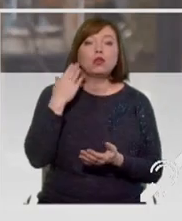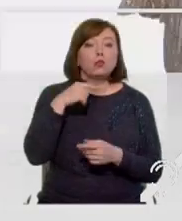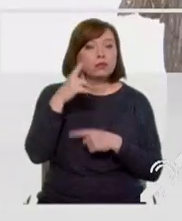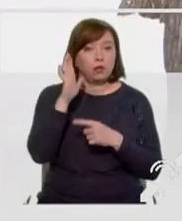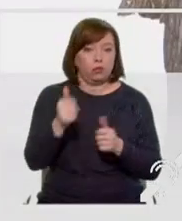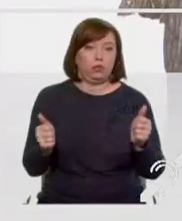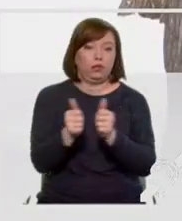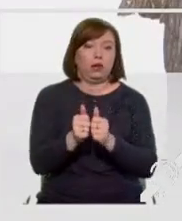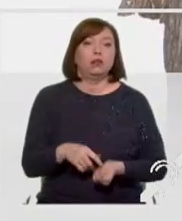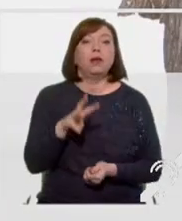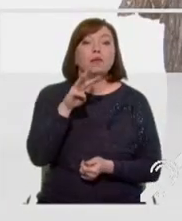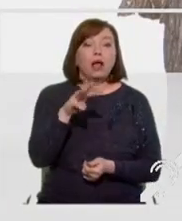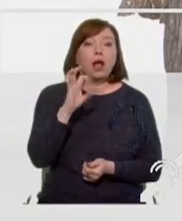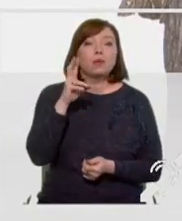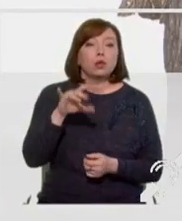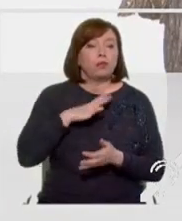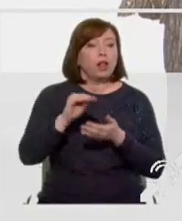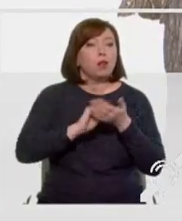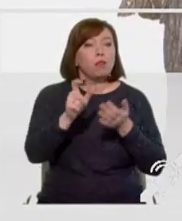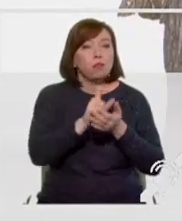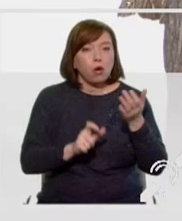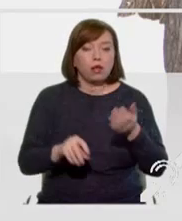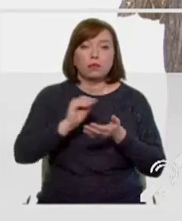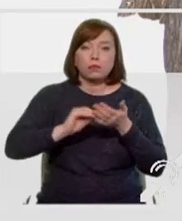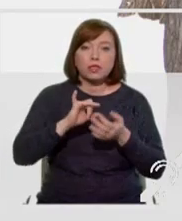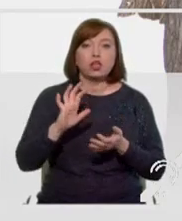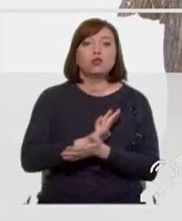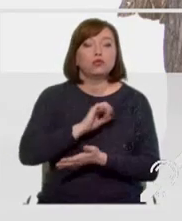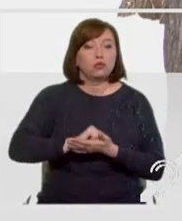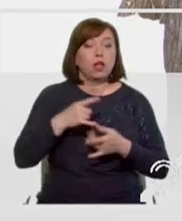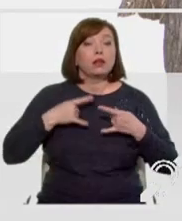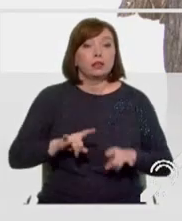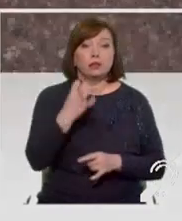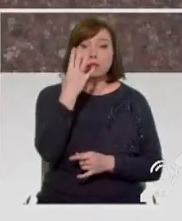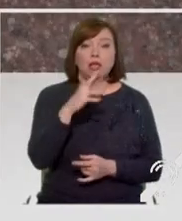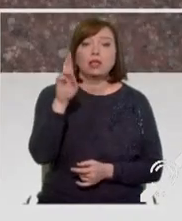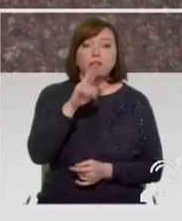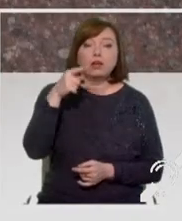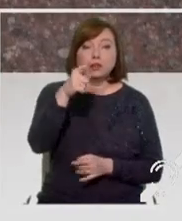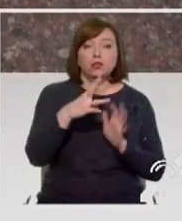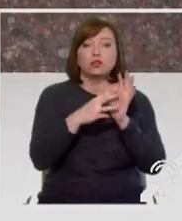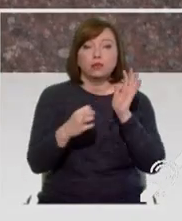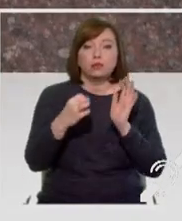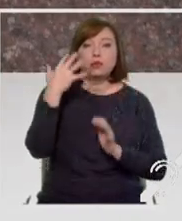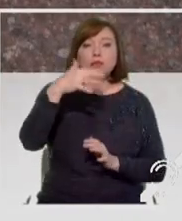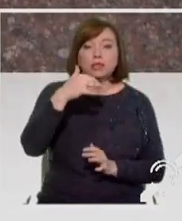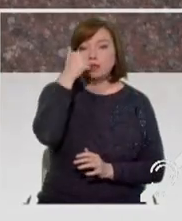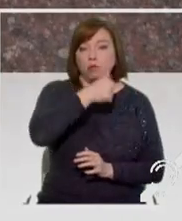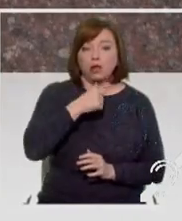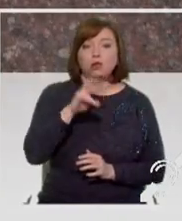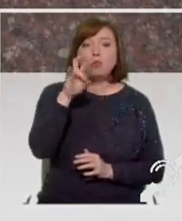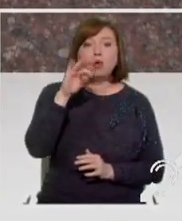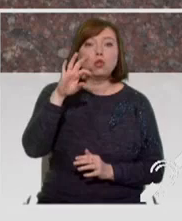întotdeauna alături. Mihai Eminescu a fost poet, prozator și jurnalist. S-a născut pe 15 ianuarie 1850